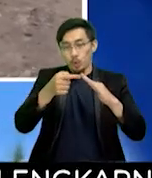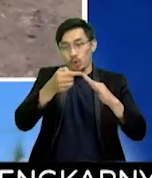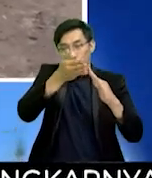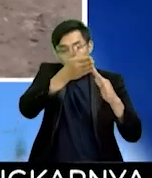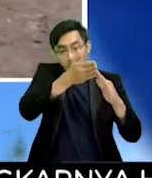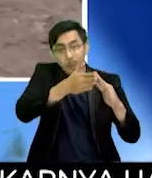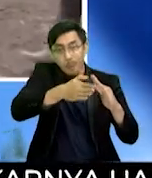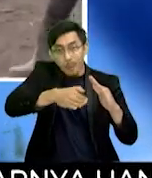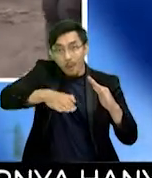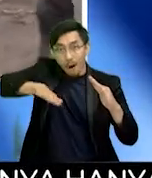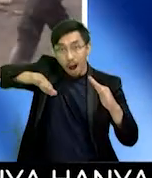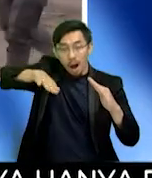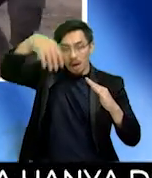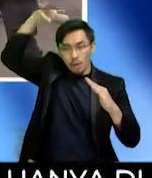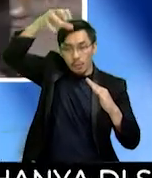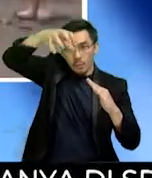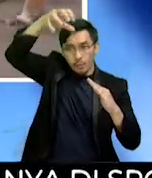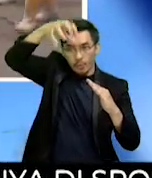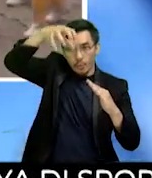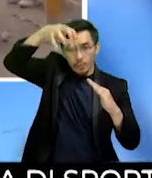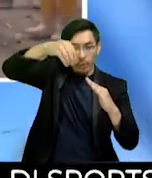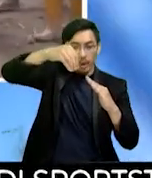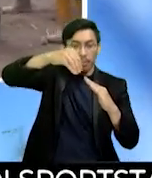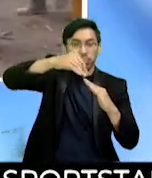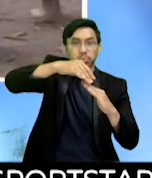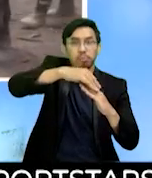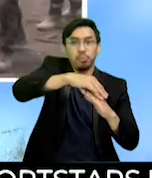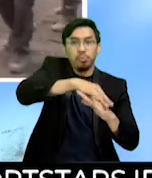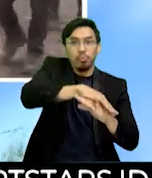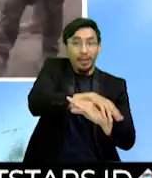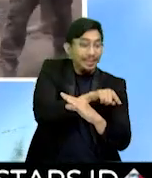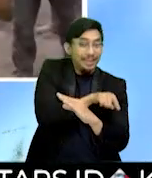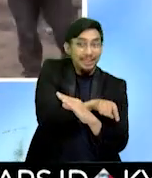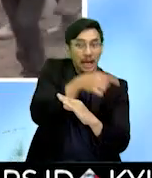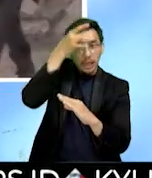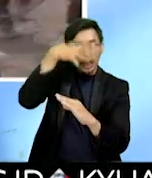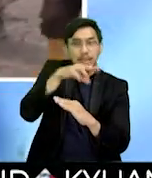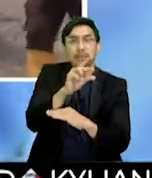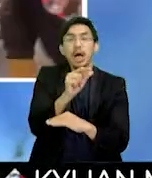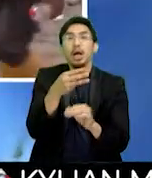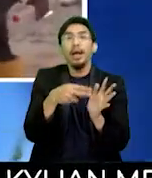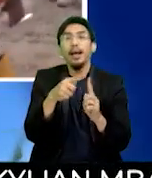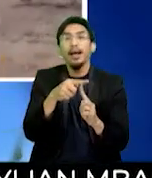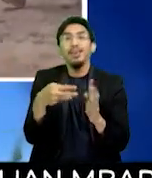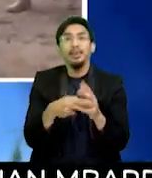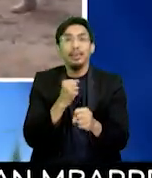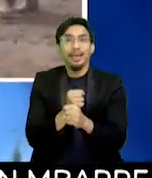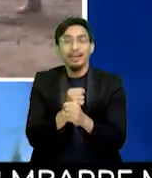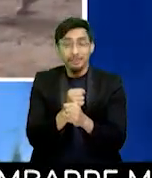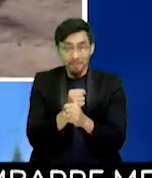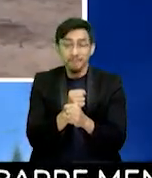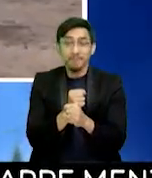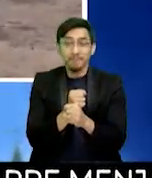bawah mengarah ke Dusun Renteng tempat kami melaporkan saat ini. Salah satu tanda yang bisa dilihat adalah aliran sungai yang ada di sekitar Dusun